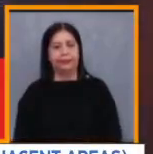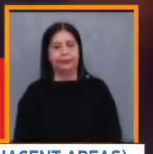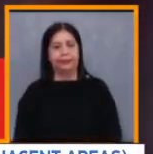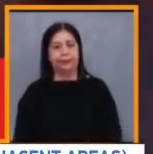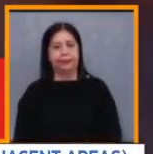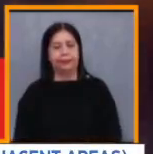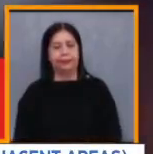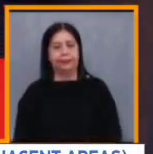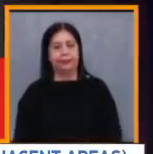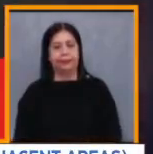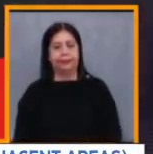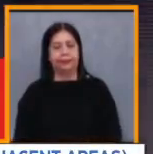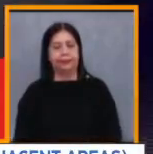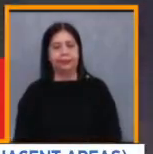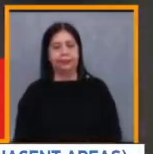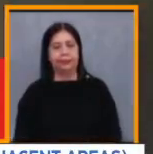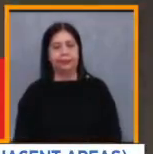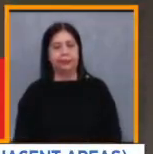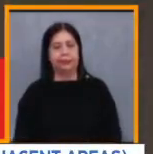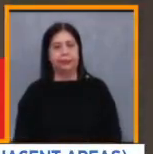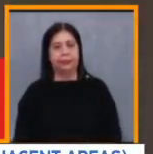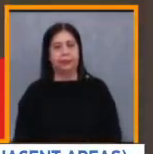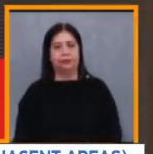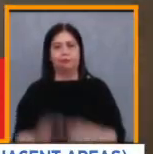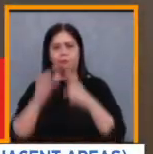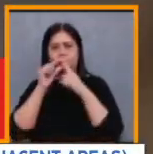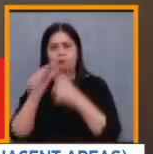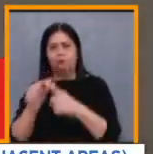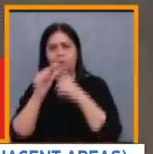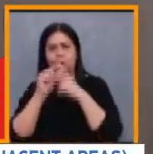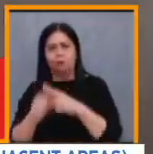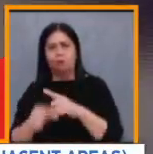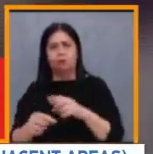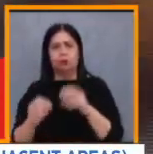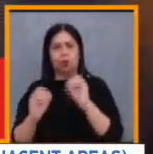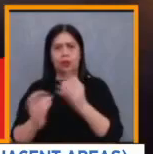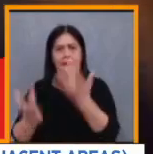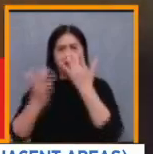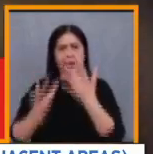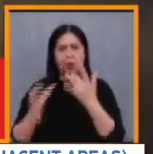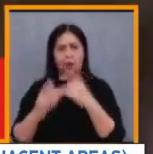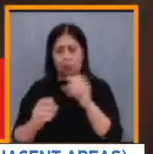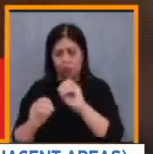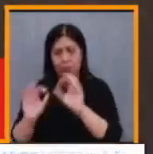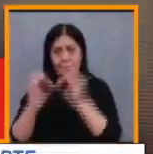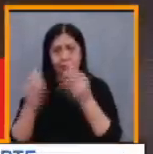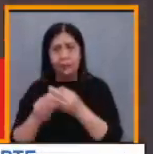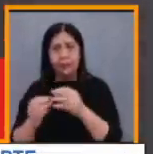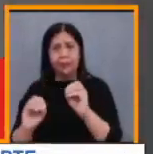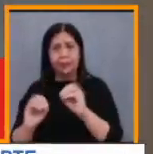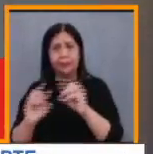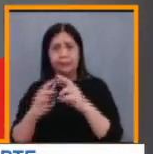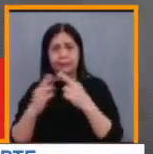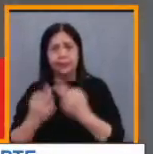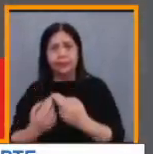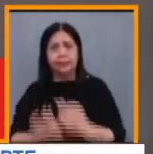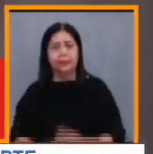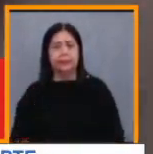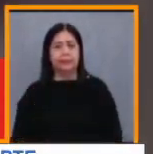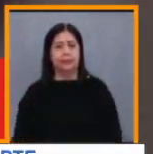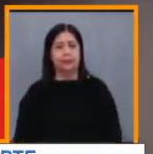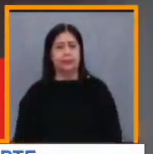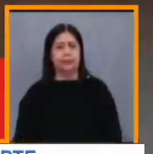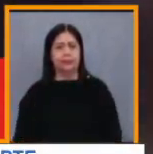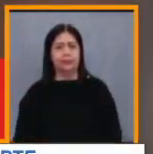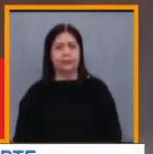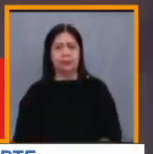kayo. Mayo, payop ka! Wala kang awa, wala kang pamilya! Kuya, wala ka mong pamilya.